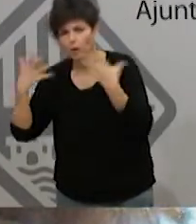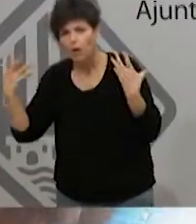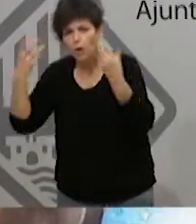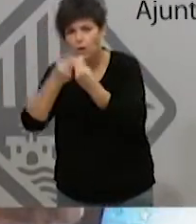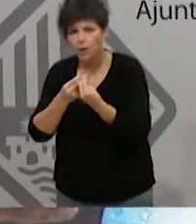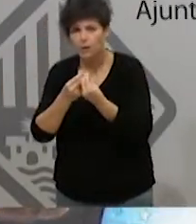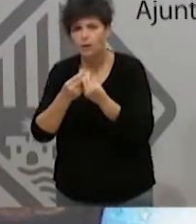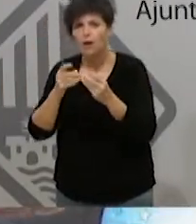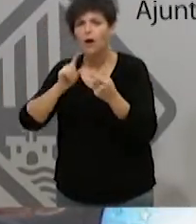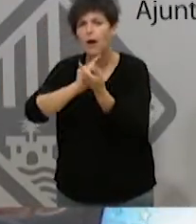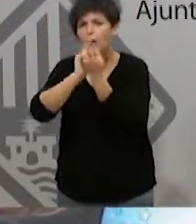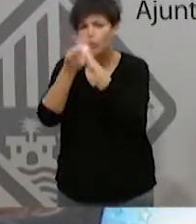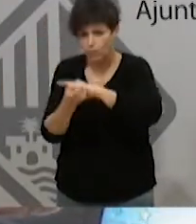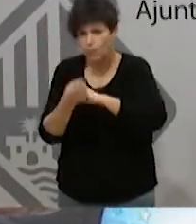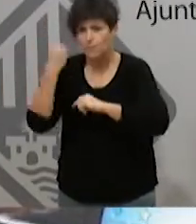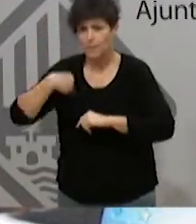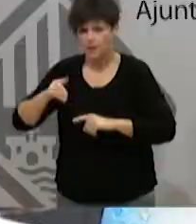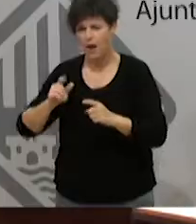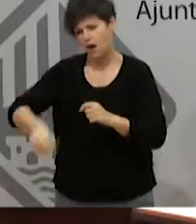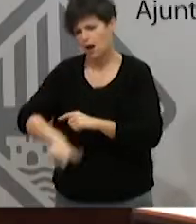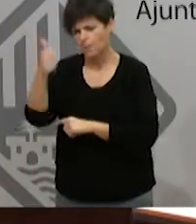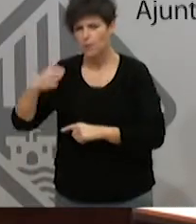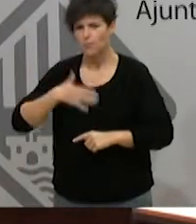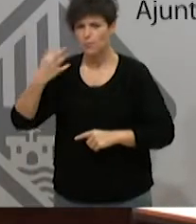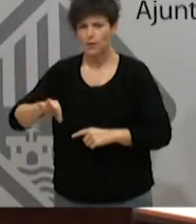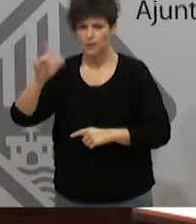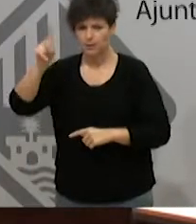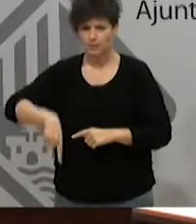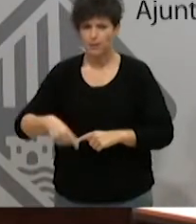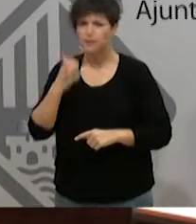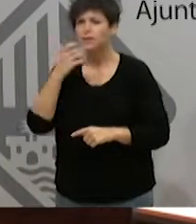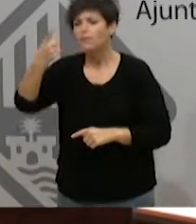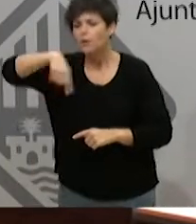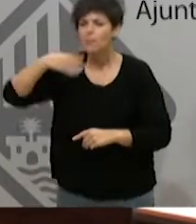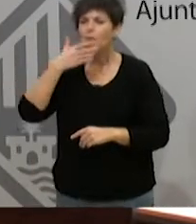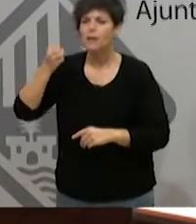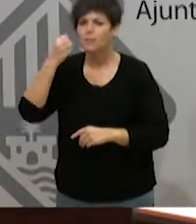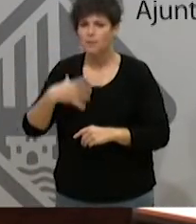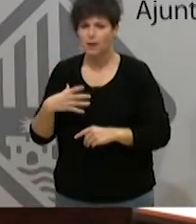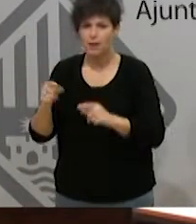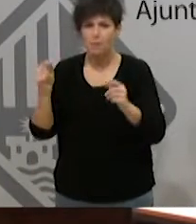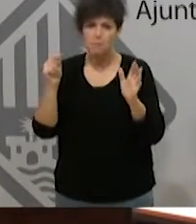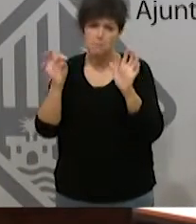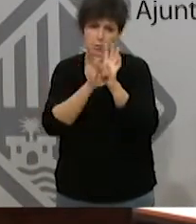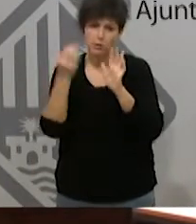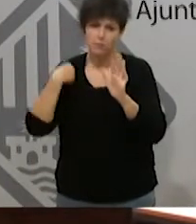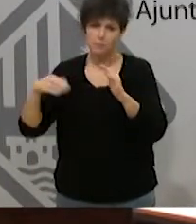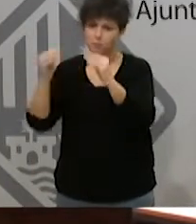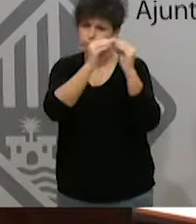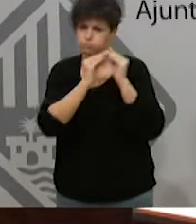aquestes modificacions també se pot aprovar. Molt bé, si us sembla, aquest punt l'aprovem per unanimitat. I prens i preguntes? Molt